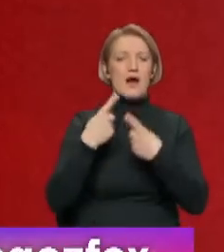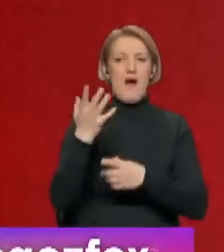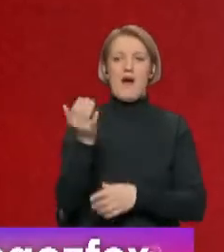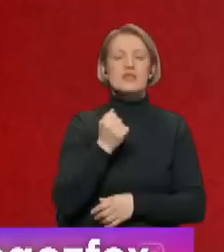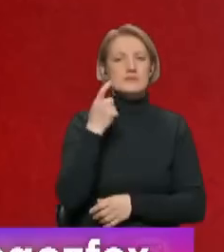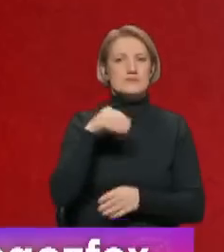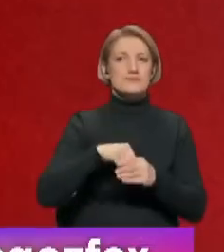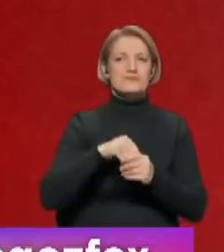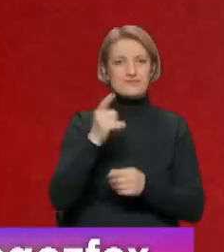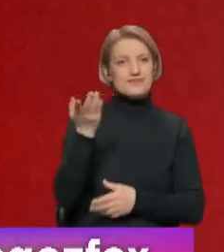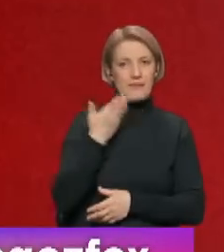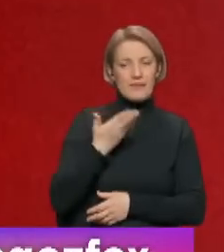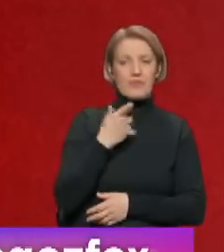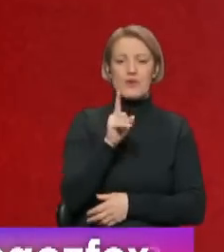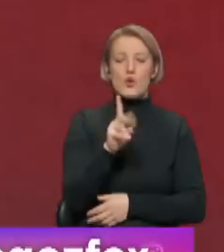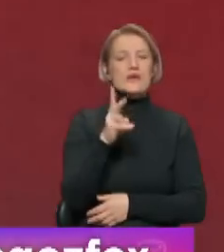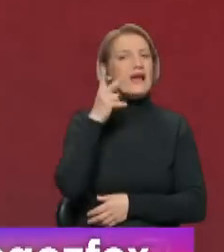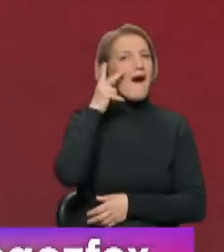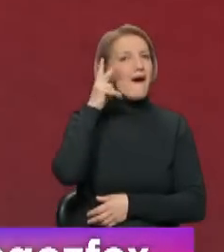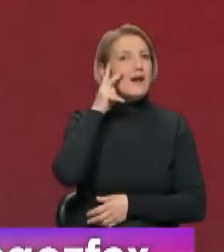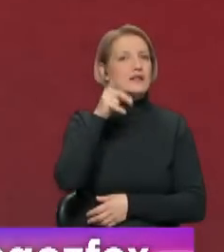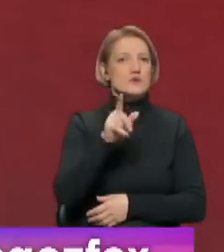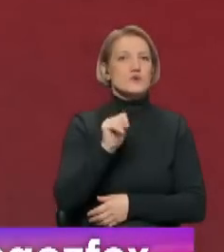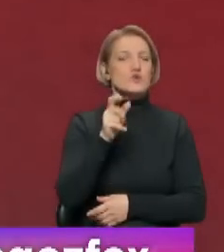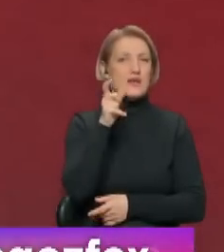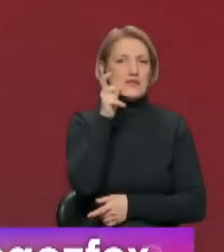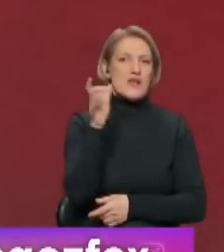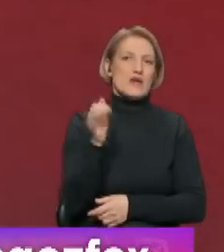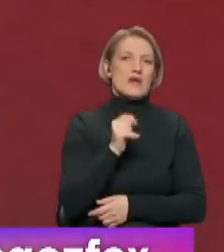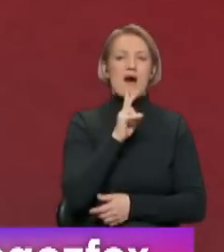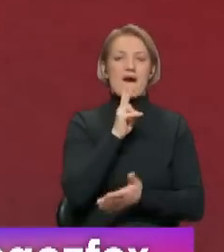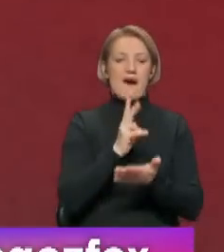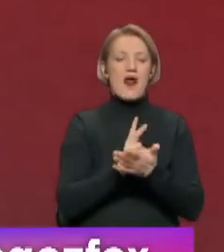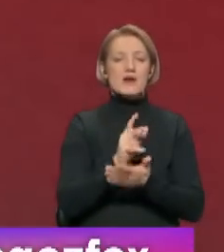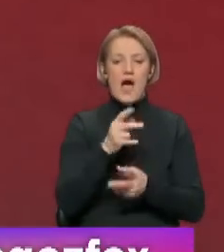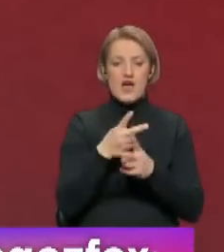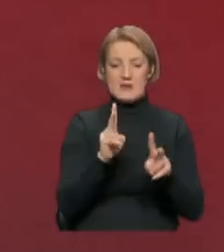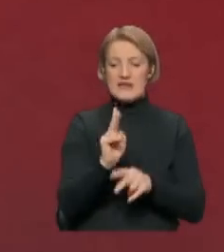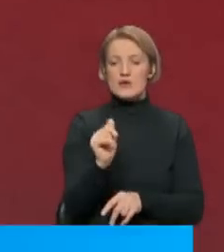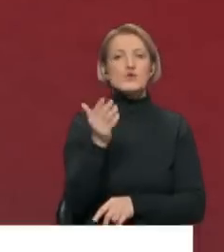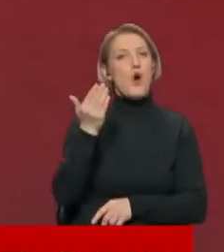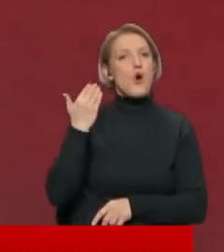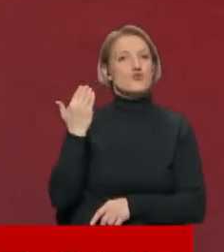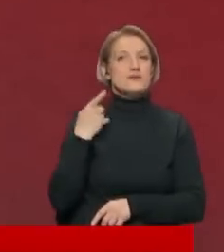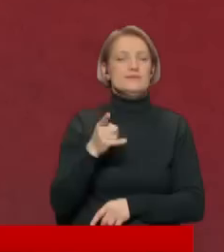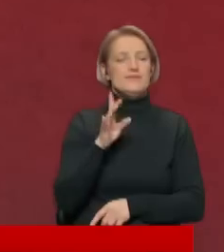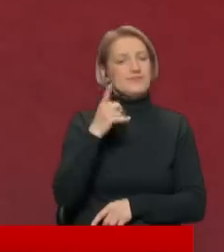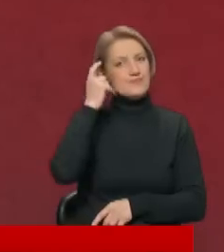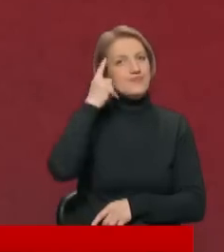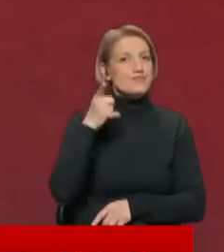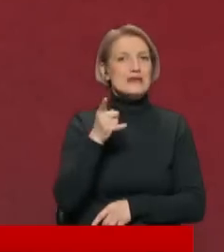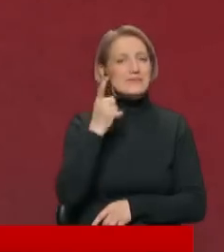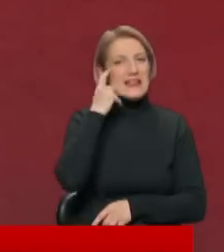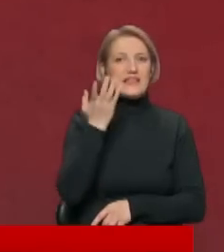aldığım için 12 Aralık gününe dikkat çekiyorsunuz yani kararının açıklanmasından iki gün öncesine nedir Sizdeki